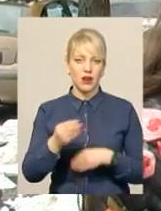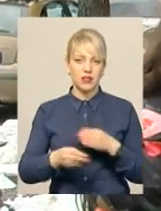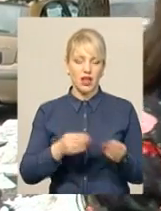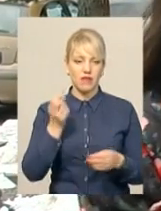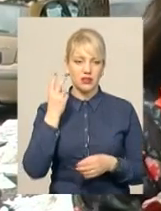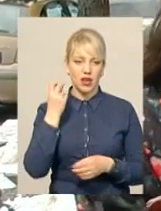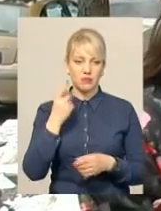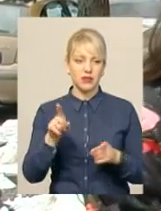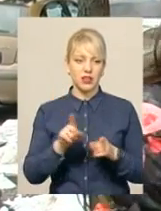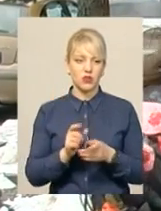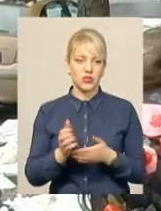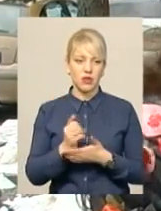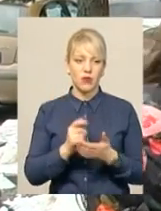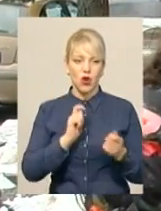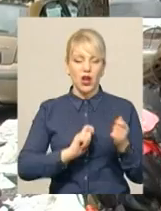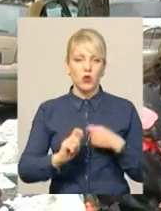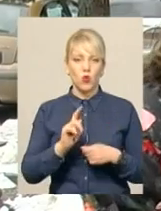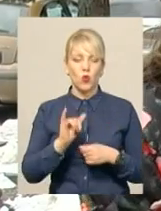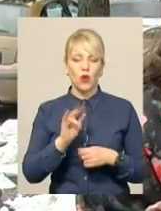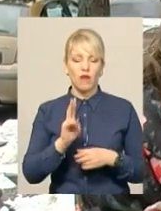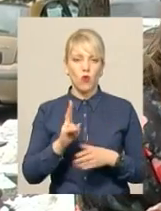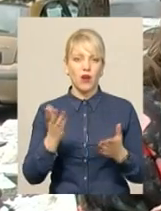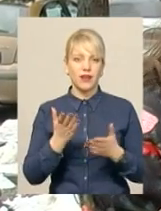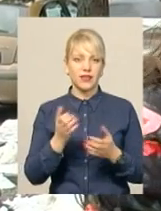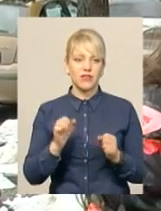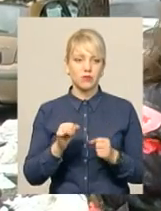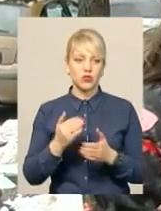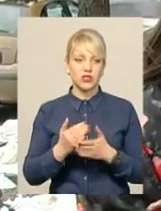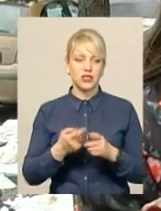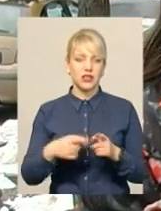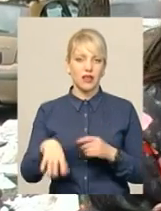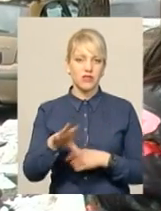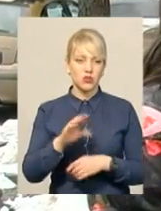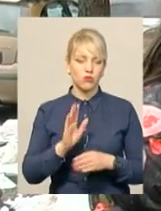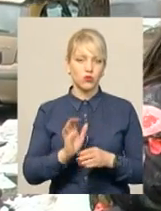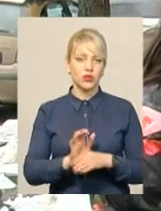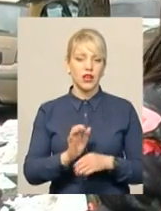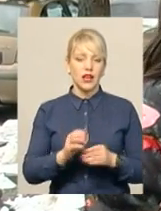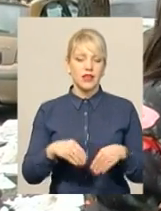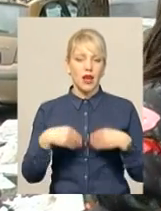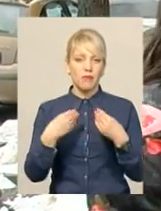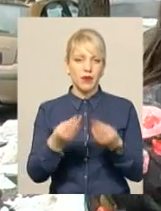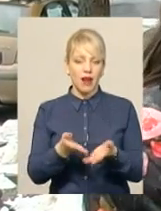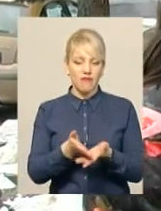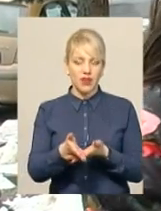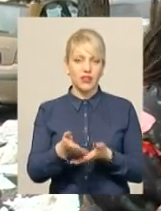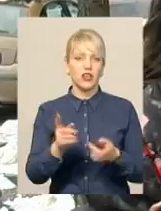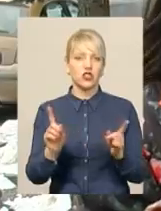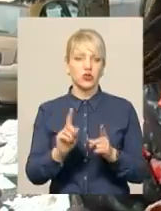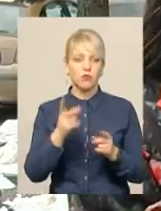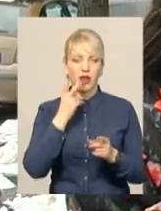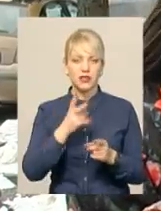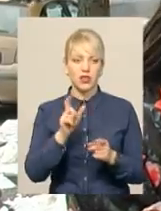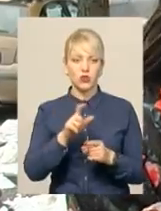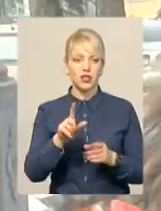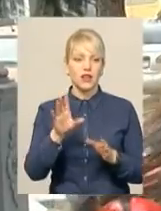мы собирали одежду, у кого какие возможности есть. И то есть это все будет направлено на то, чтобы показать людям, что они ничем